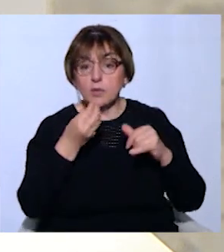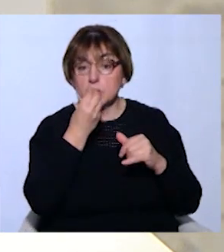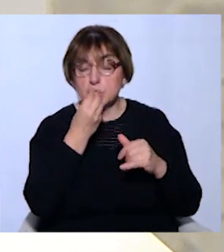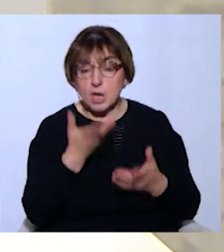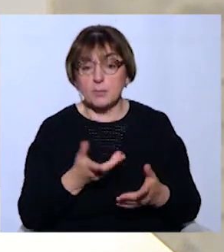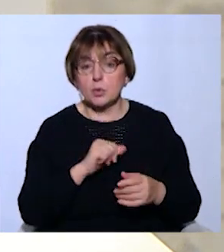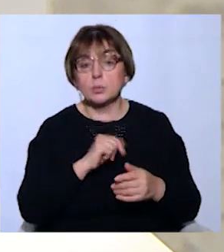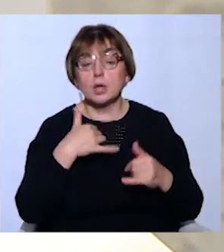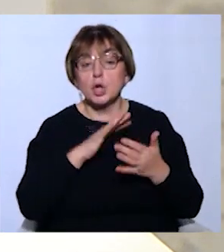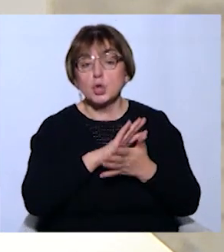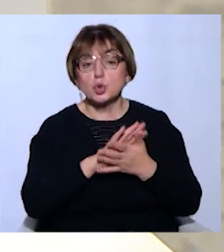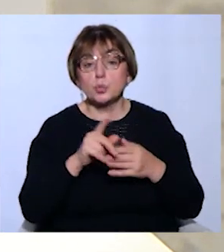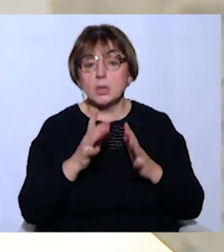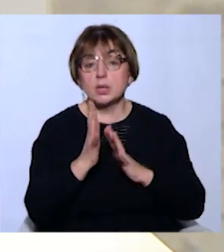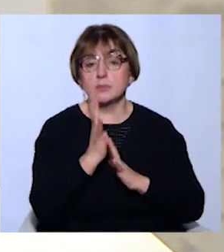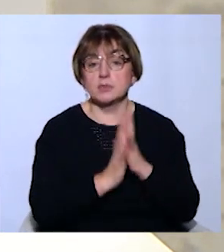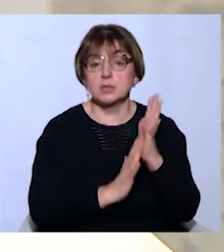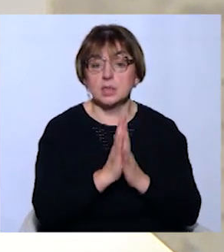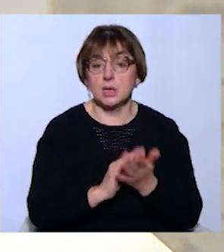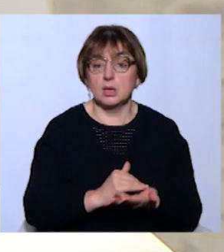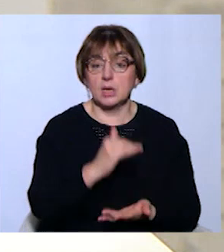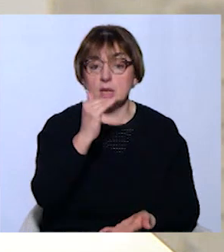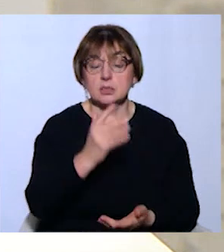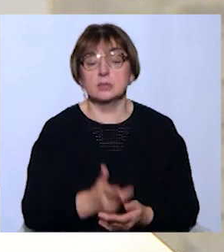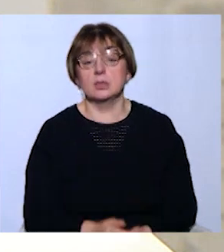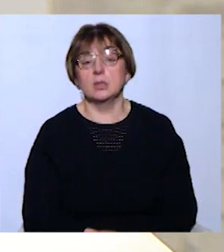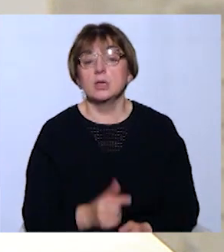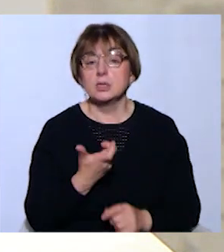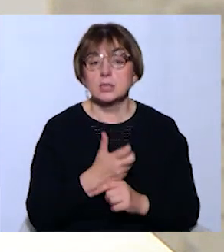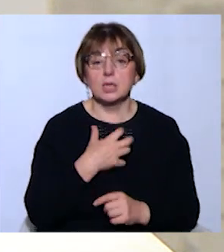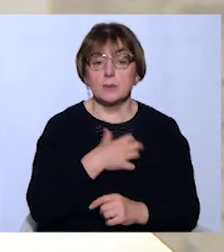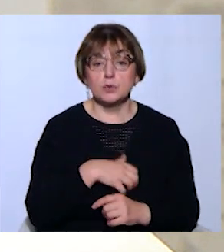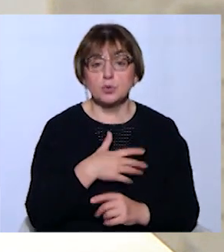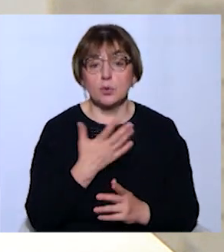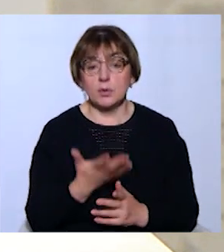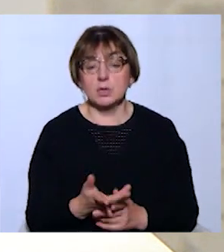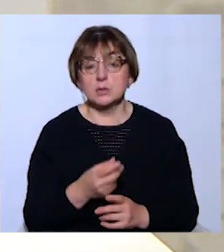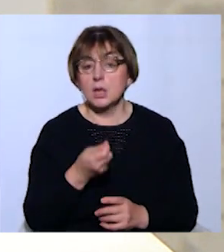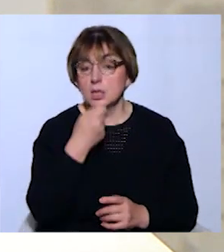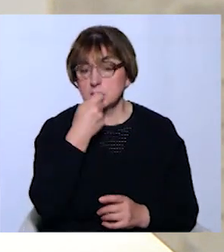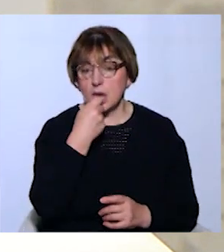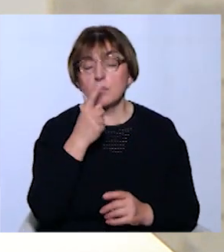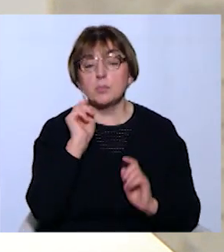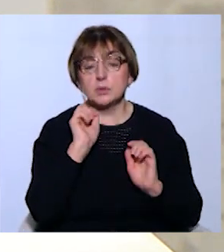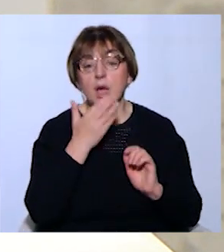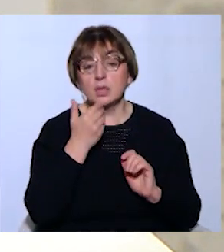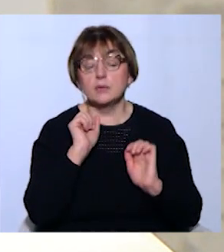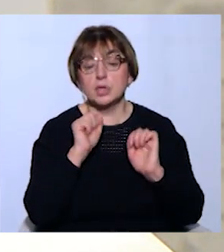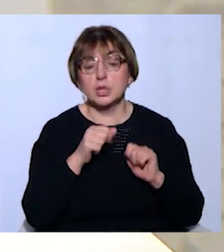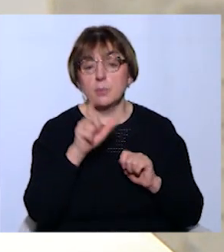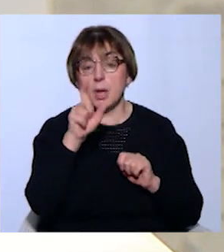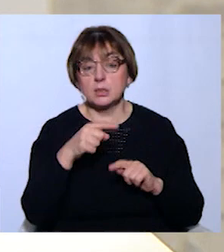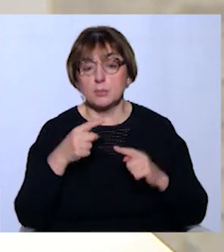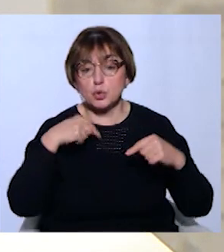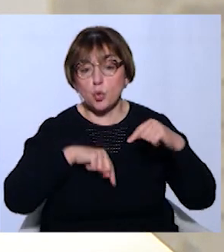რამდენად სუფთად არის ეს მცენარე მოყვანილი დაუშვათ, ხო? ძალიან მნიშვნელოვანია ეს, იმიტომ რომ საკვებით ხდება ჩვენს ორგანიზმში